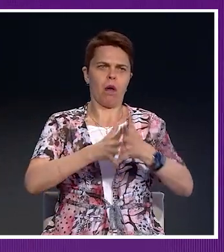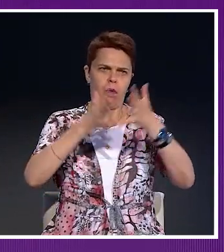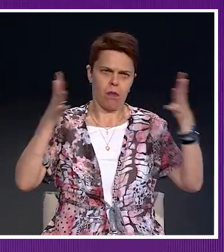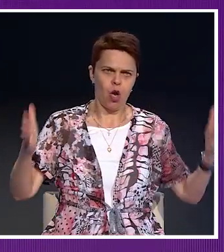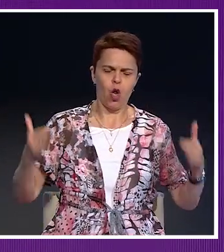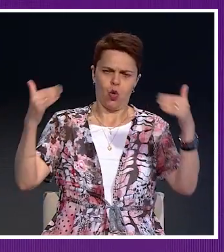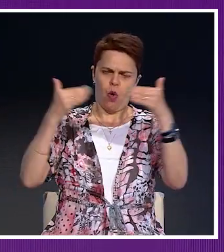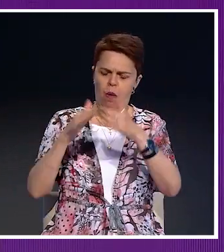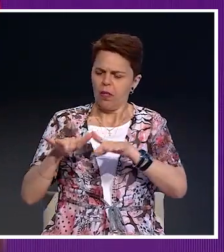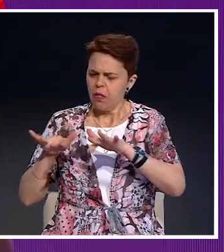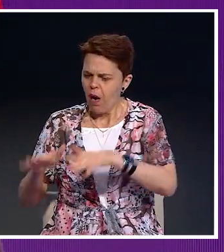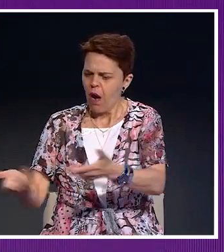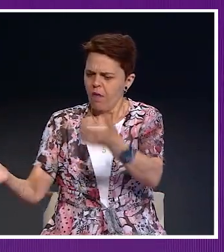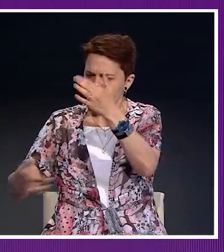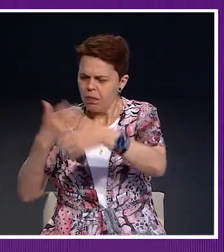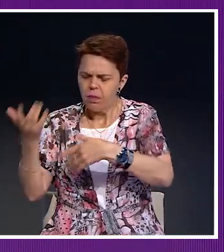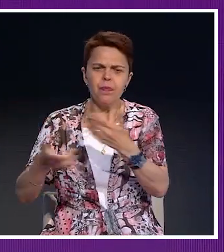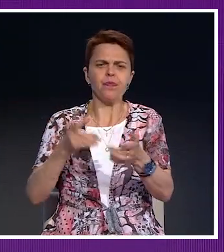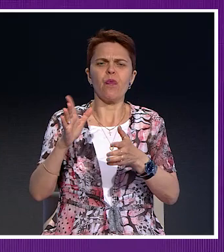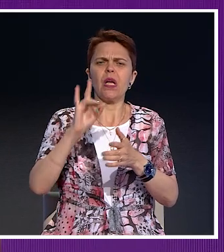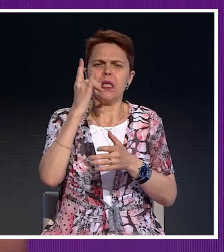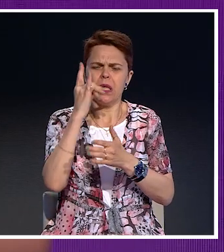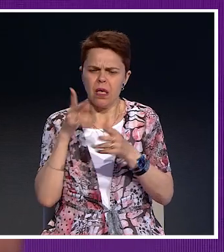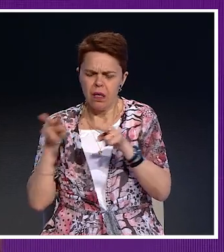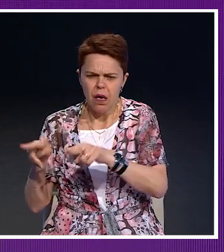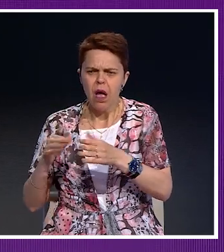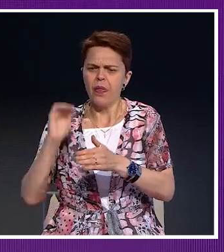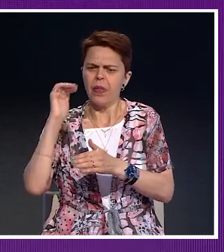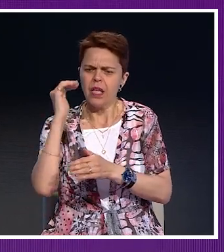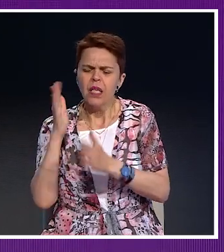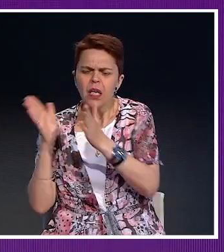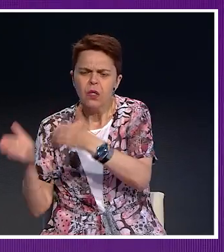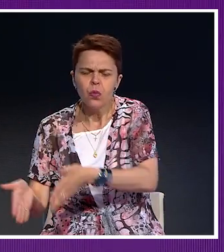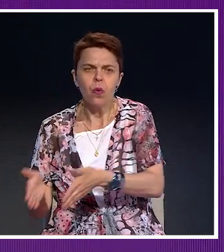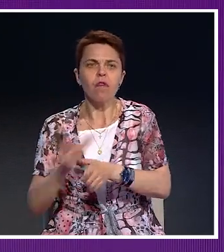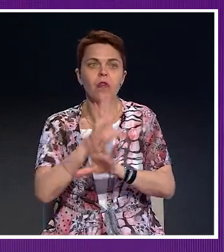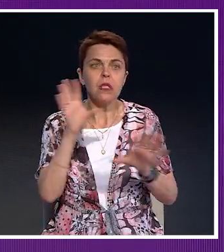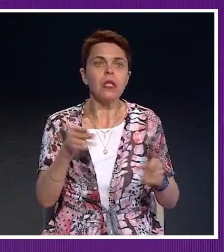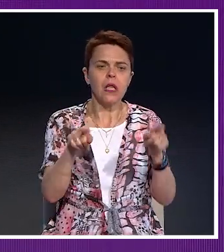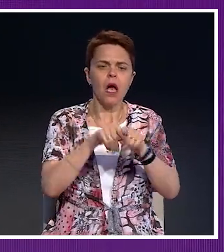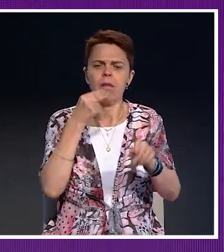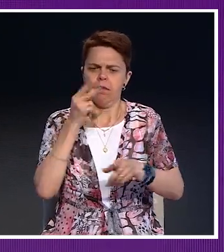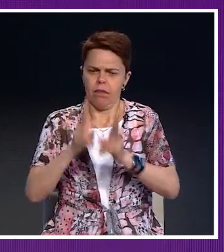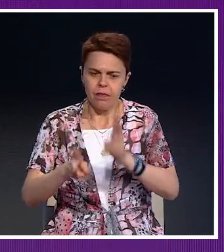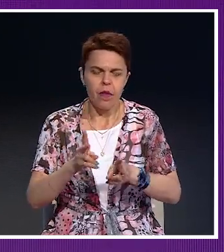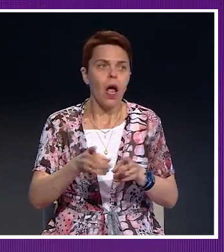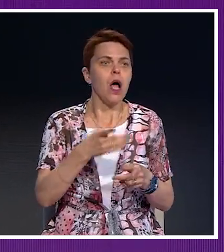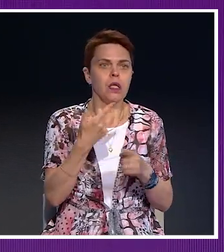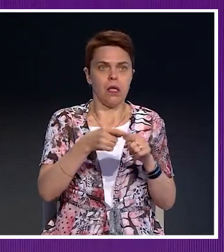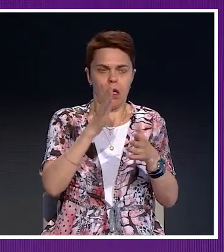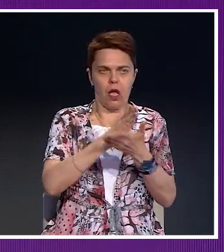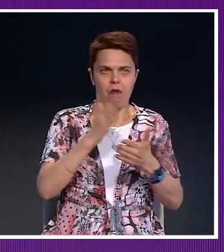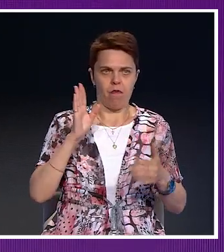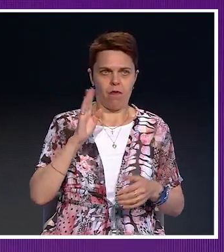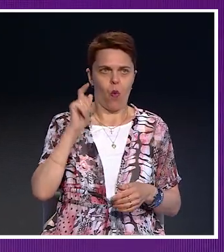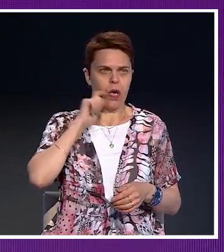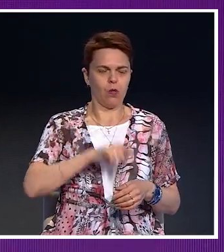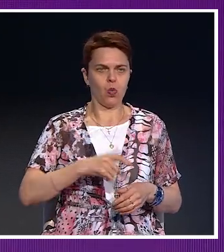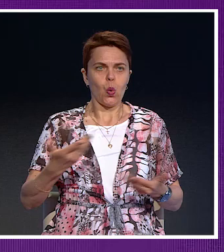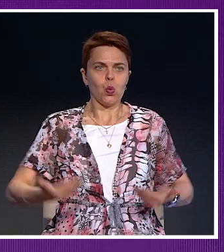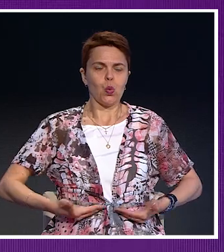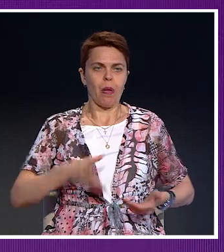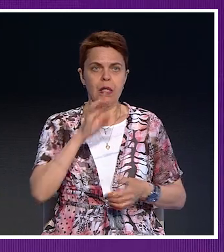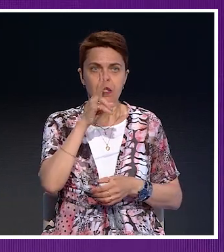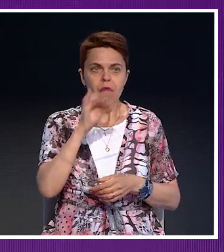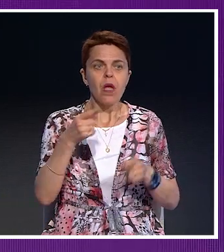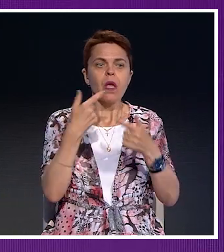часу приділяти домашнім справам, догляду за дитиною, приготування їжі вдома і так далі. Так, це є в українському суспільстві, але разом з тим є і